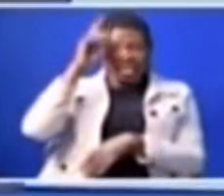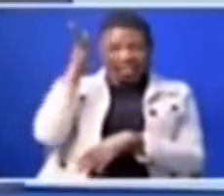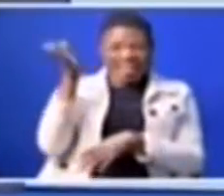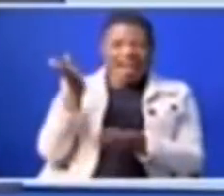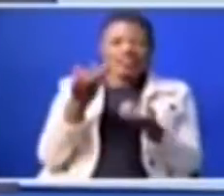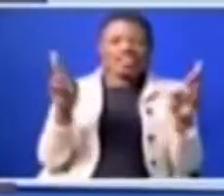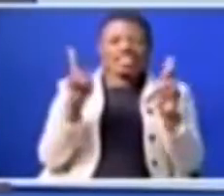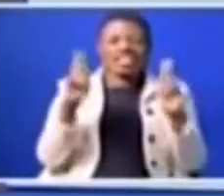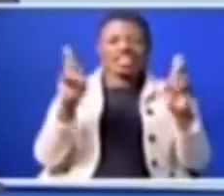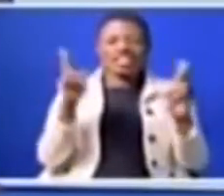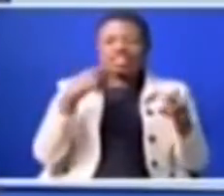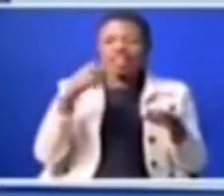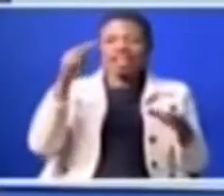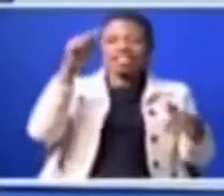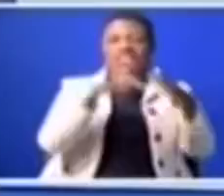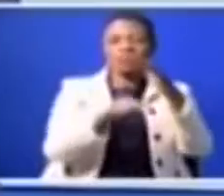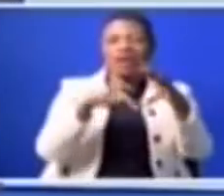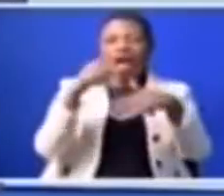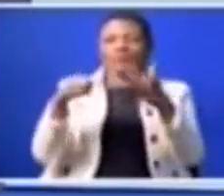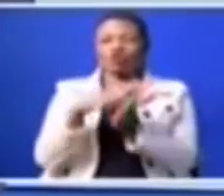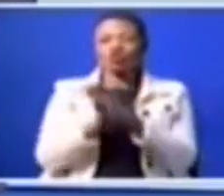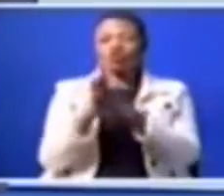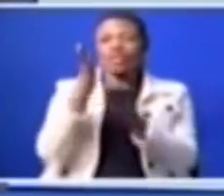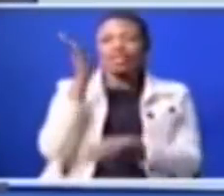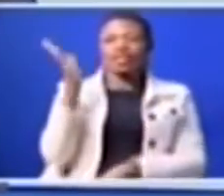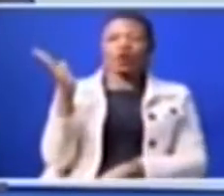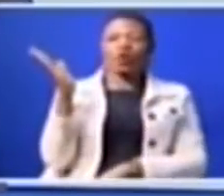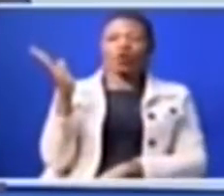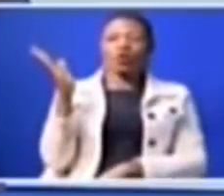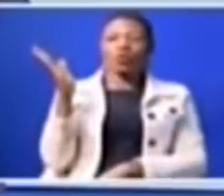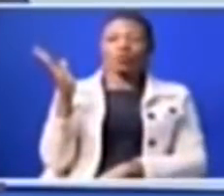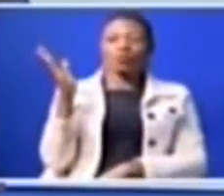kutuarifu na mengi zaidi kuambatana na taarifa hii ambayo imechipuka jioni hii.